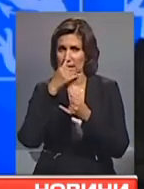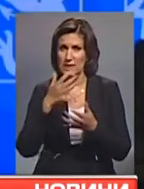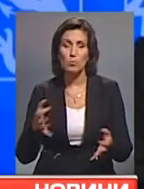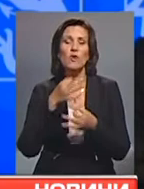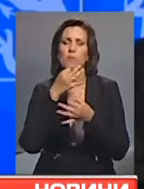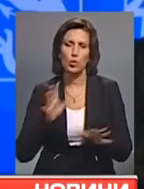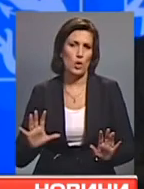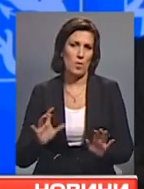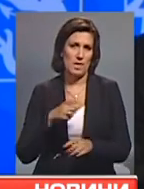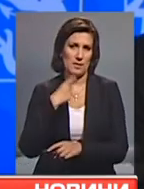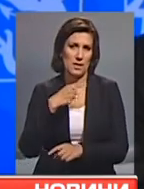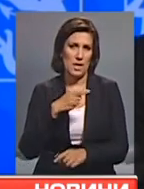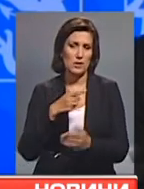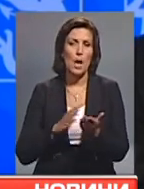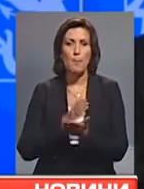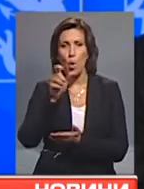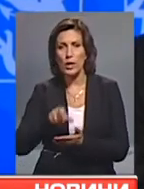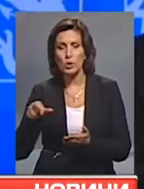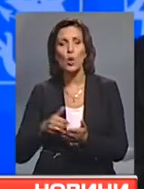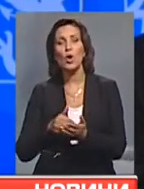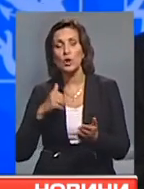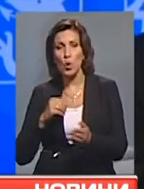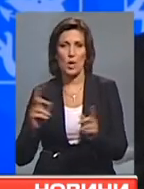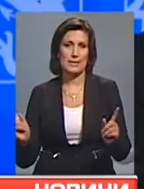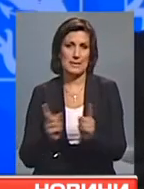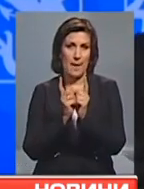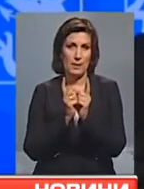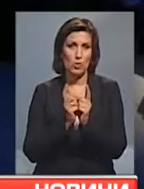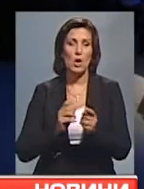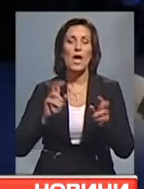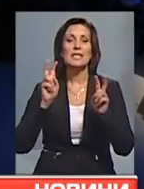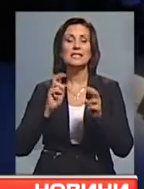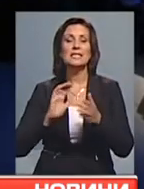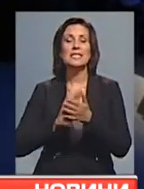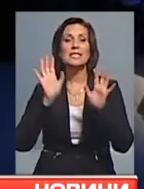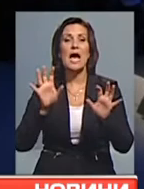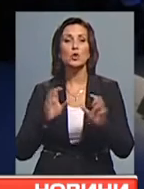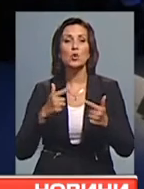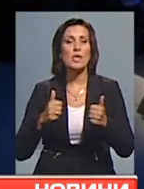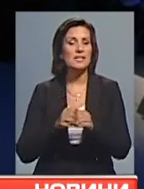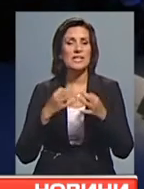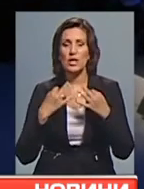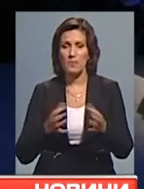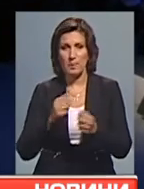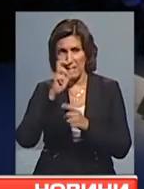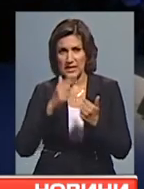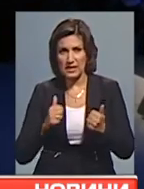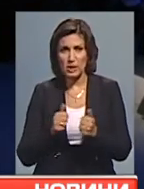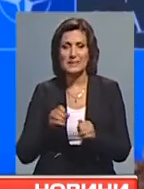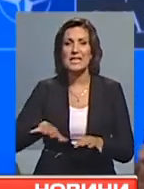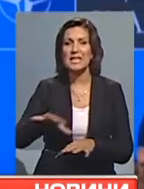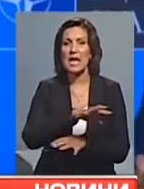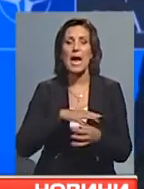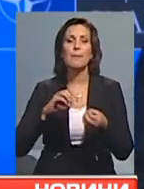зможе в будь-якому разі заявляли політологи ще до саміту адже статут організації не дозволяє приймати держави з